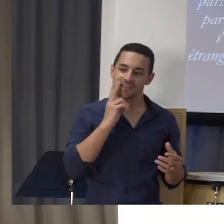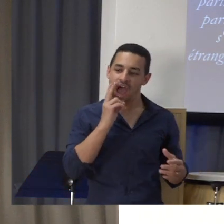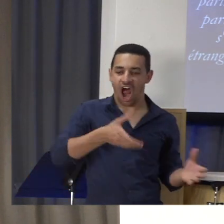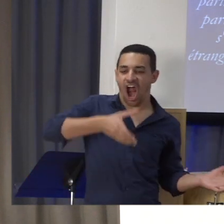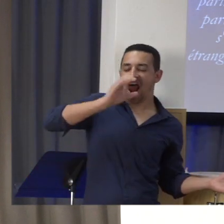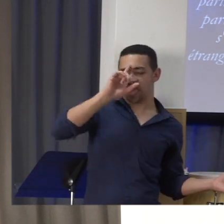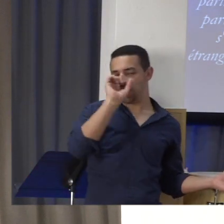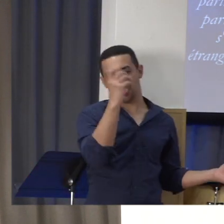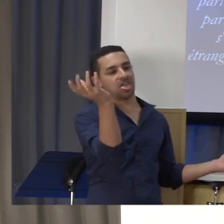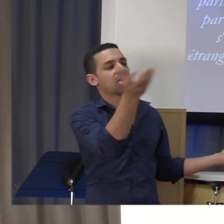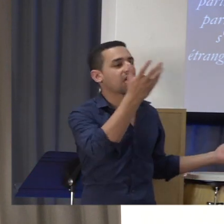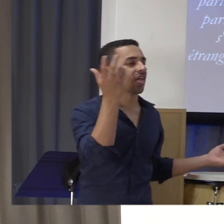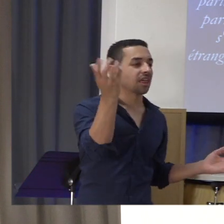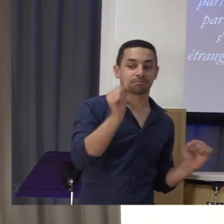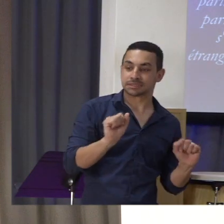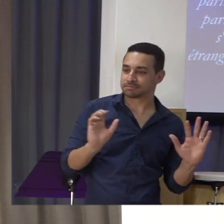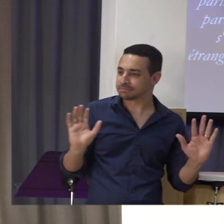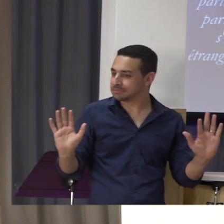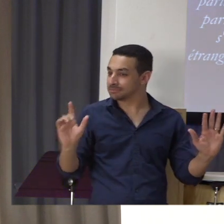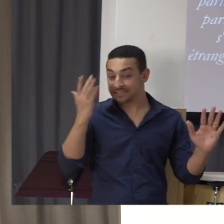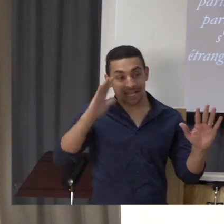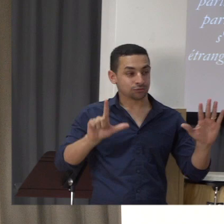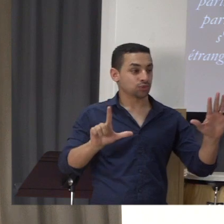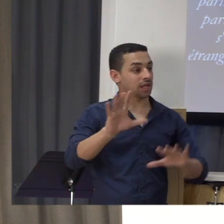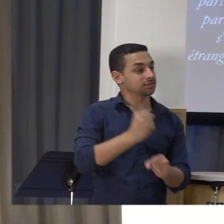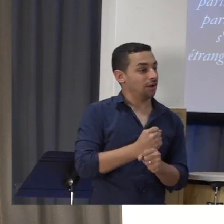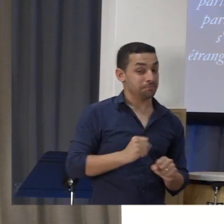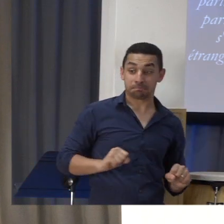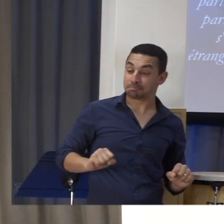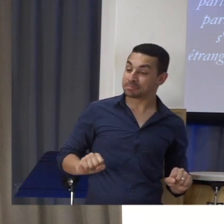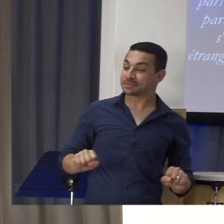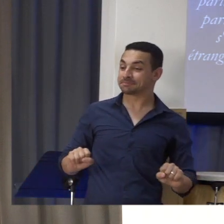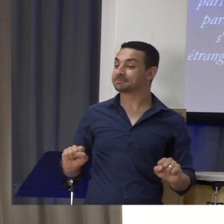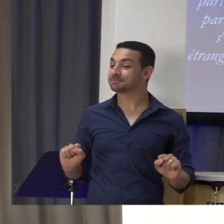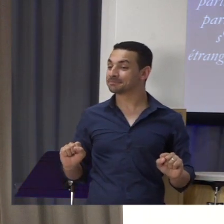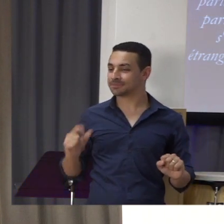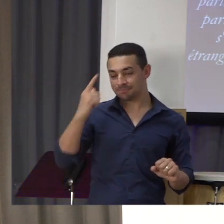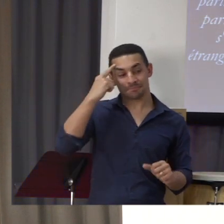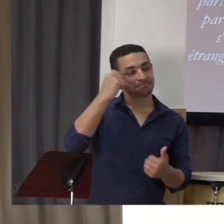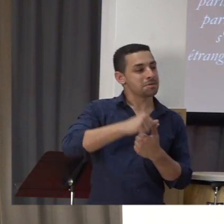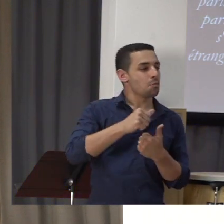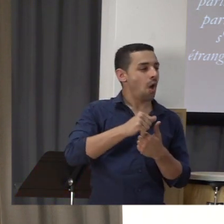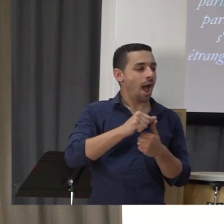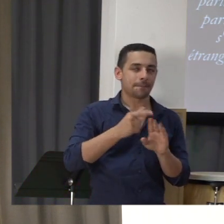jour-là et puis... Vous savez, à 75 ans, on n'a plus la mémoire de ses 40 ans.